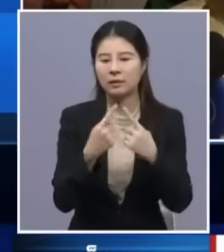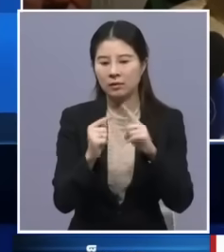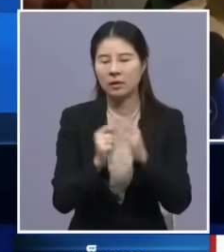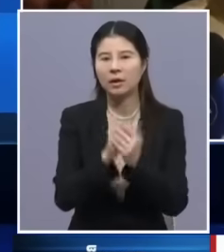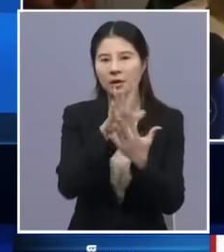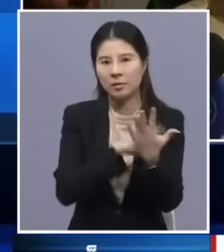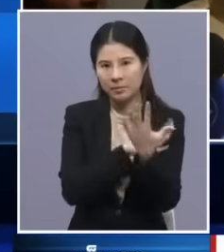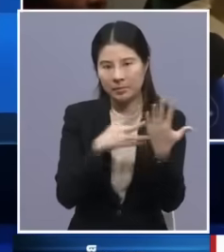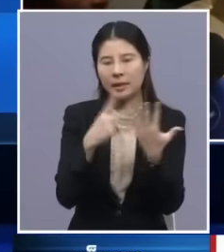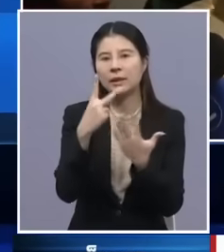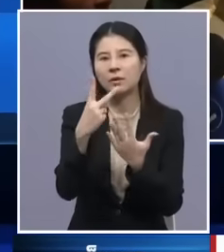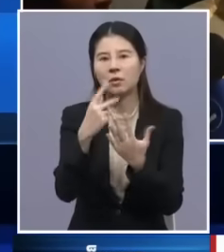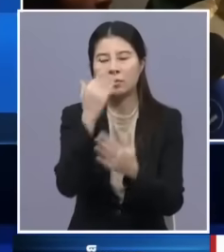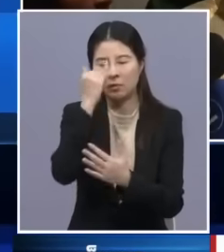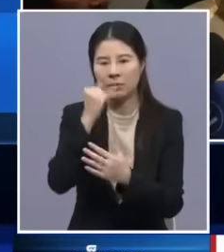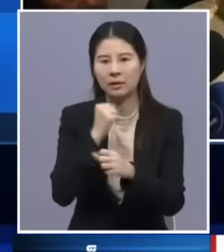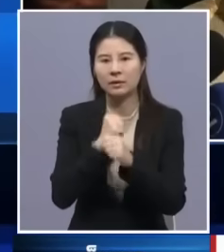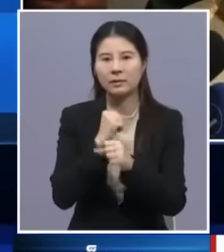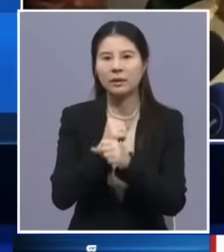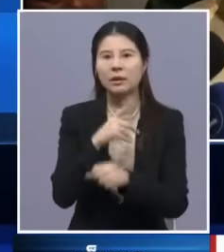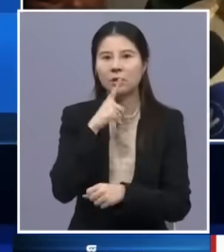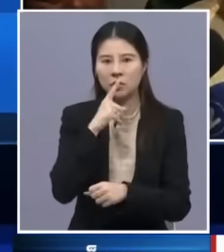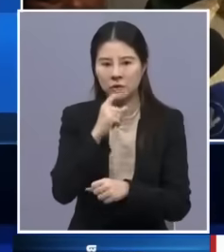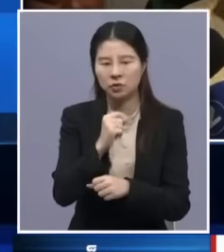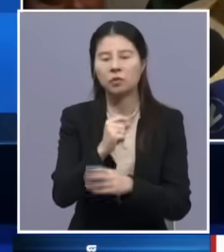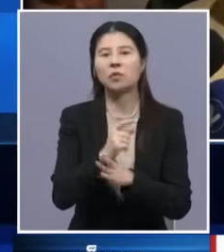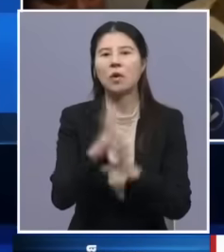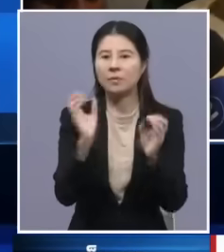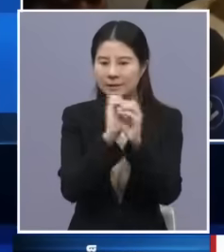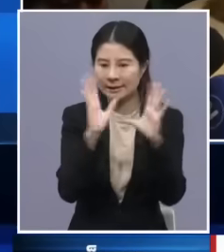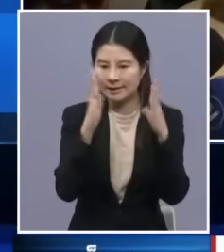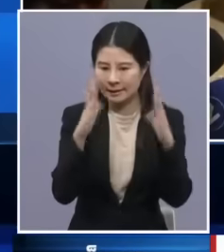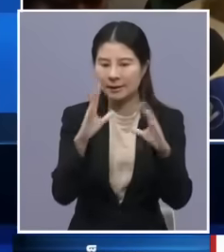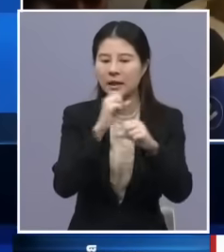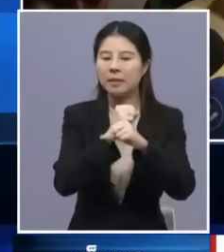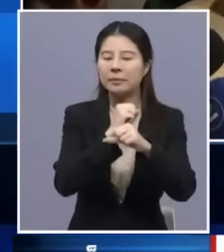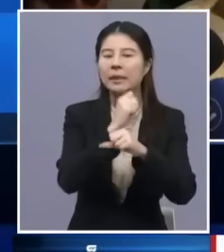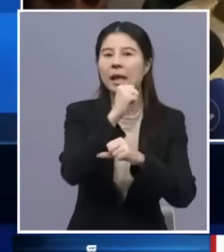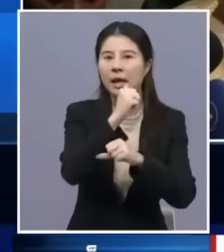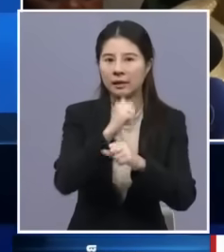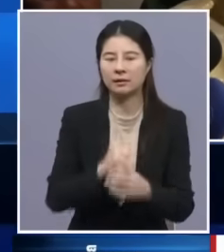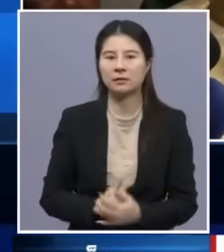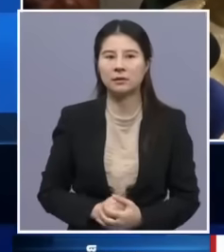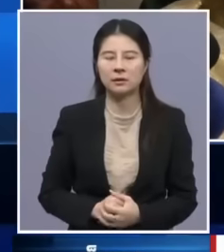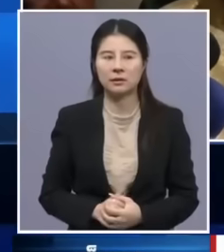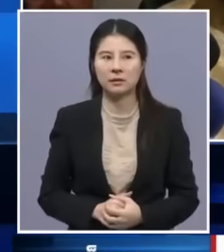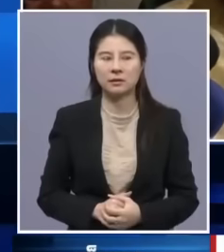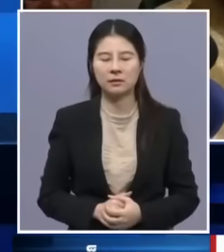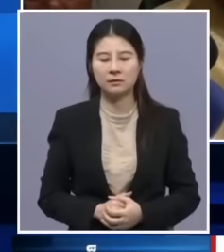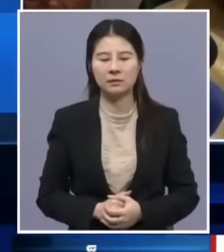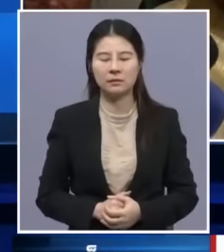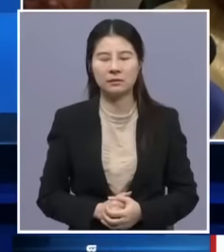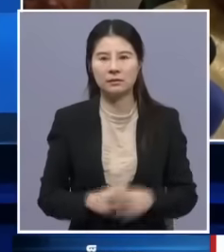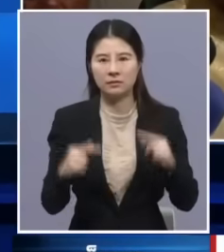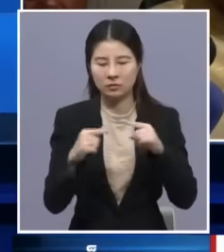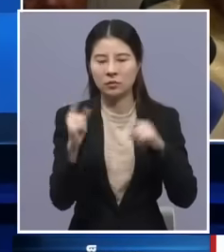อบได้เร็วมากเพราะมีคำตอบอยู่ในคำถามแรกอยู่แล้ว ค่ะขณะเดียวกันอาจารย์วิษณุยังพูดด้วยนะถึงกร